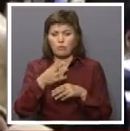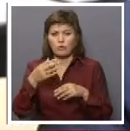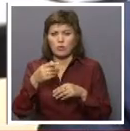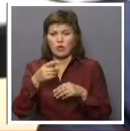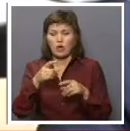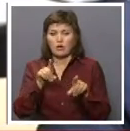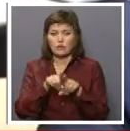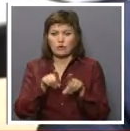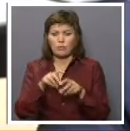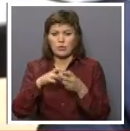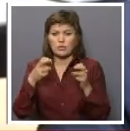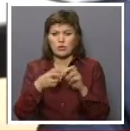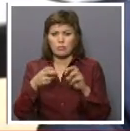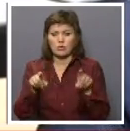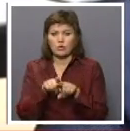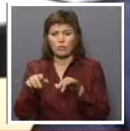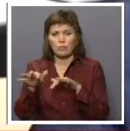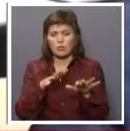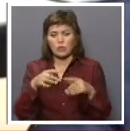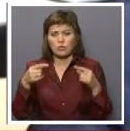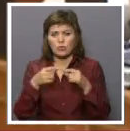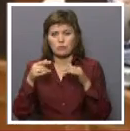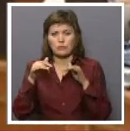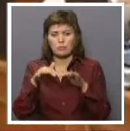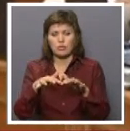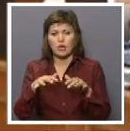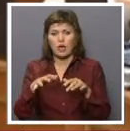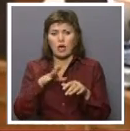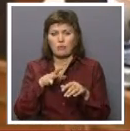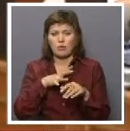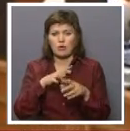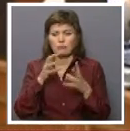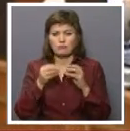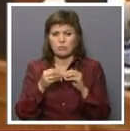орынтақтағылар мәселені мұндай шаралармен емес, нақты іспен шешу керек деп жылы қайырды.